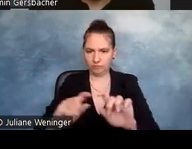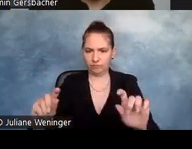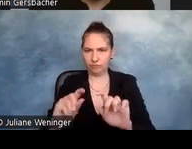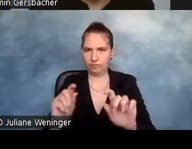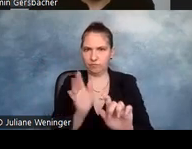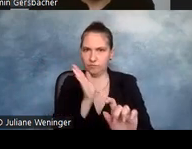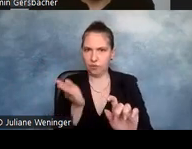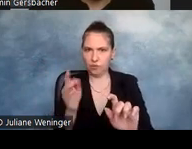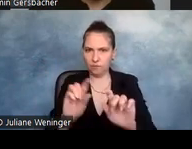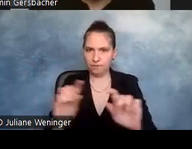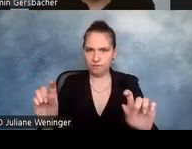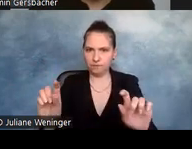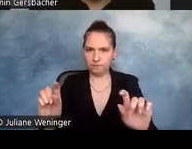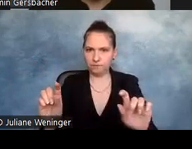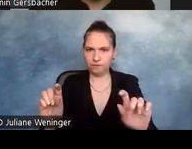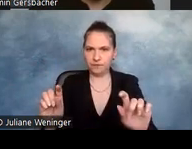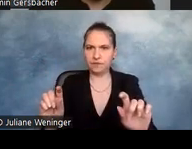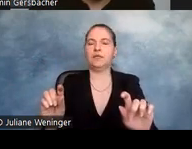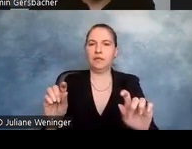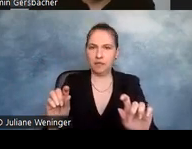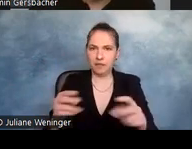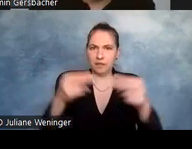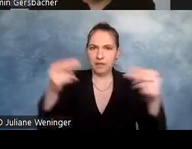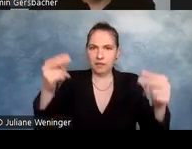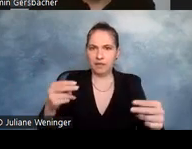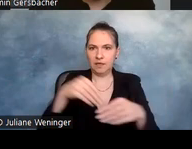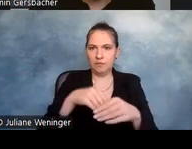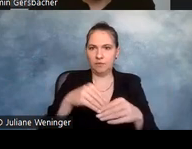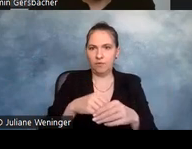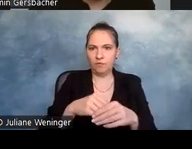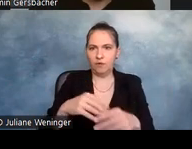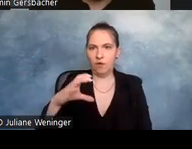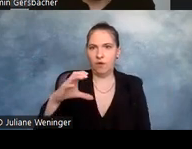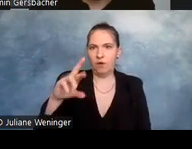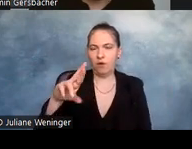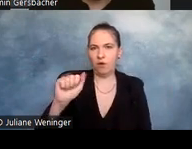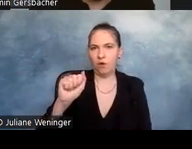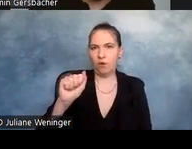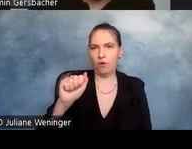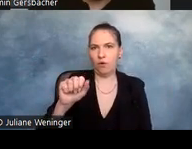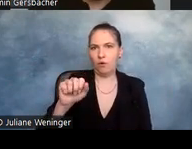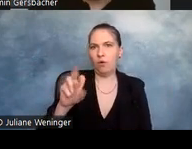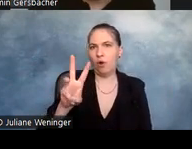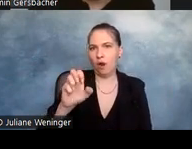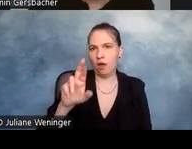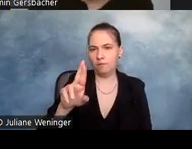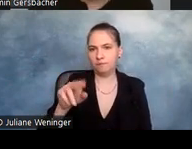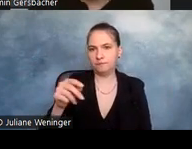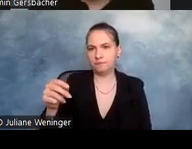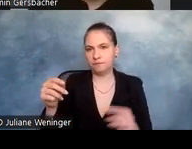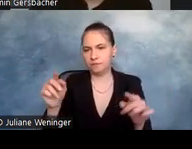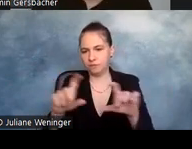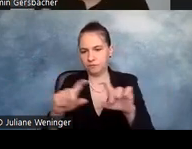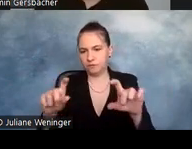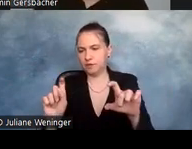steht auf der Webseite Site-Improved Crawler. Und wenn man sich den Link dann mal anguckt, also das ist eben ein Link, wo man dann so